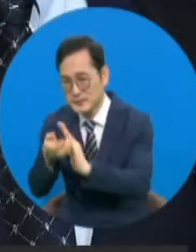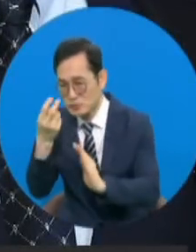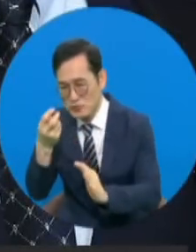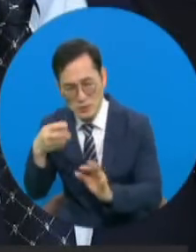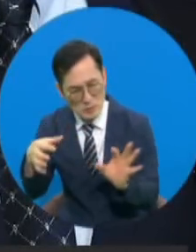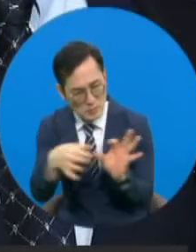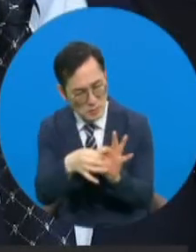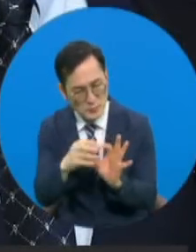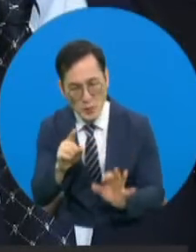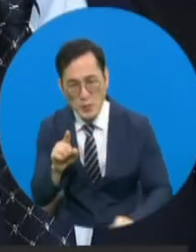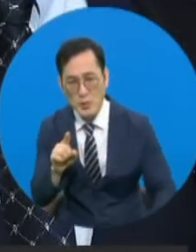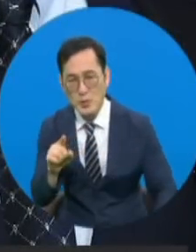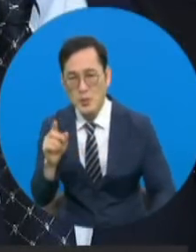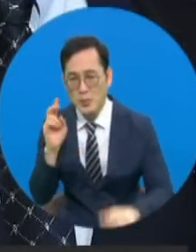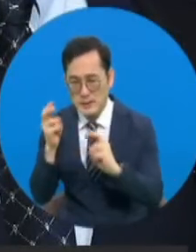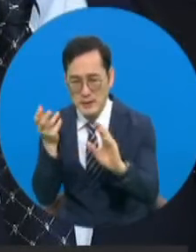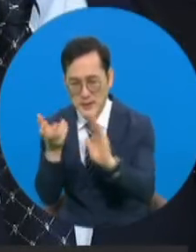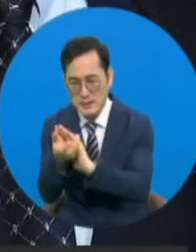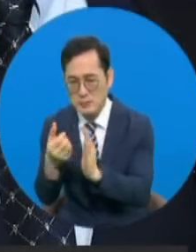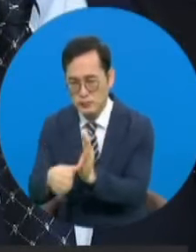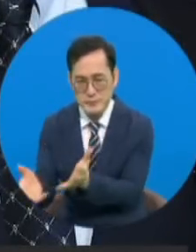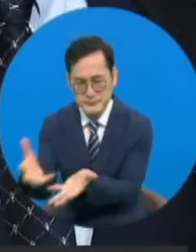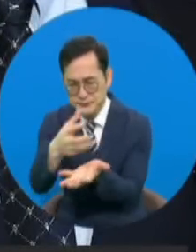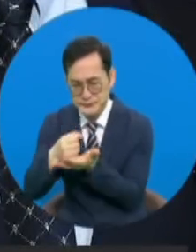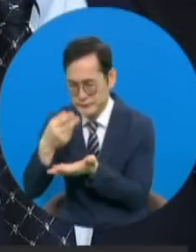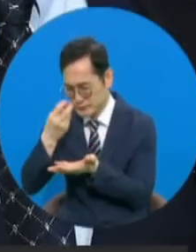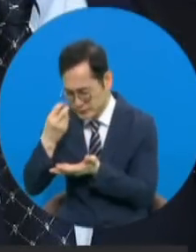위메이드를 검찰에 압수색했어요